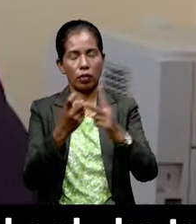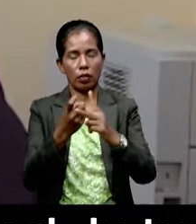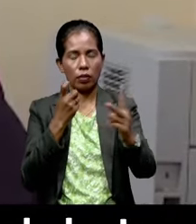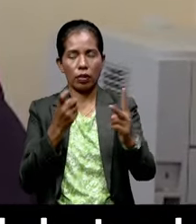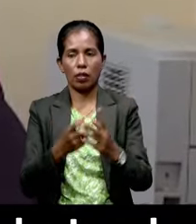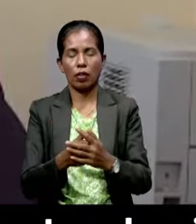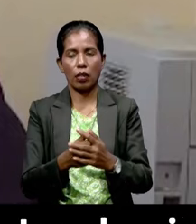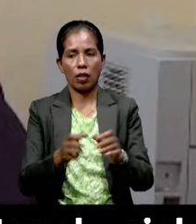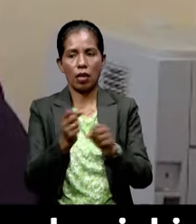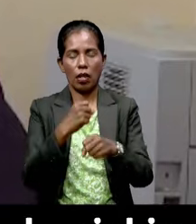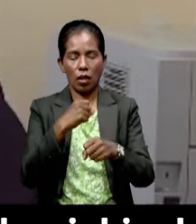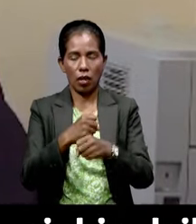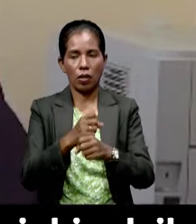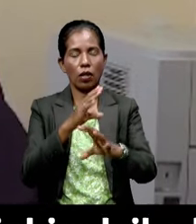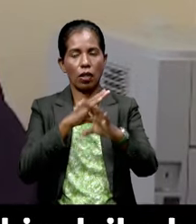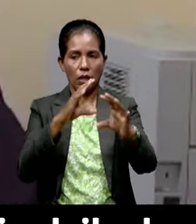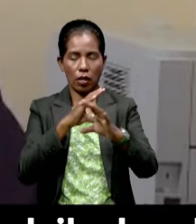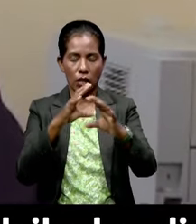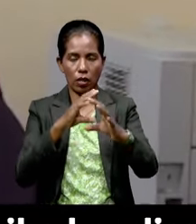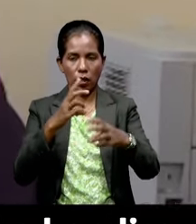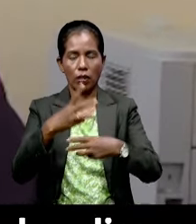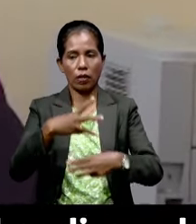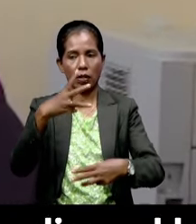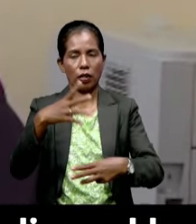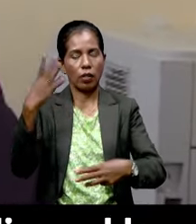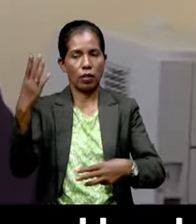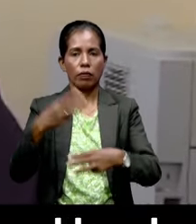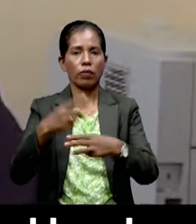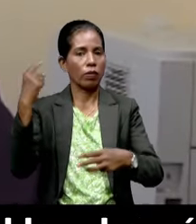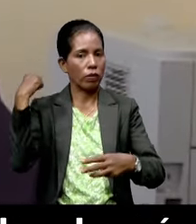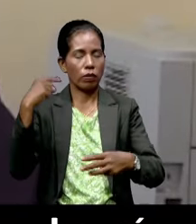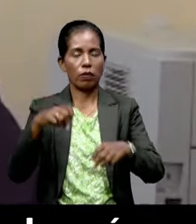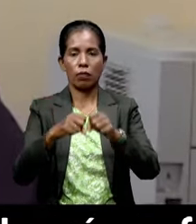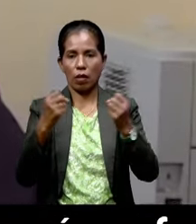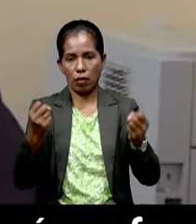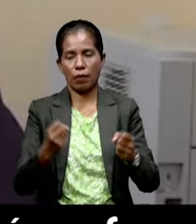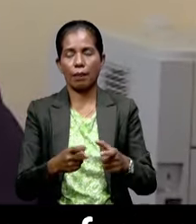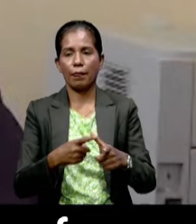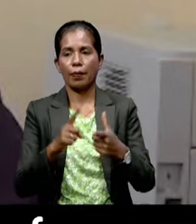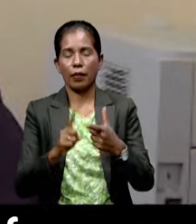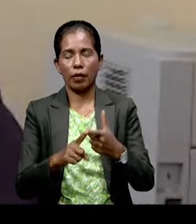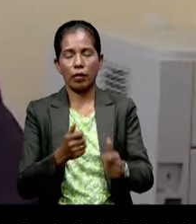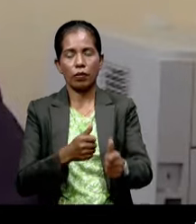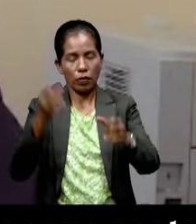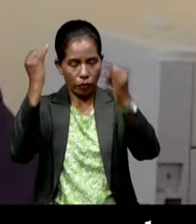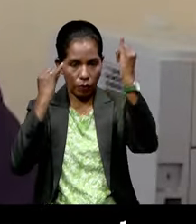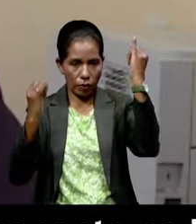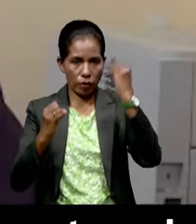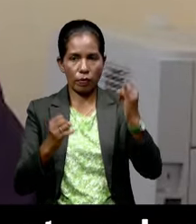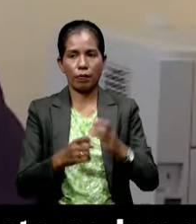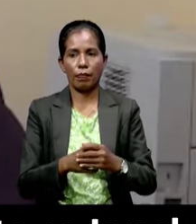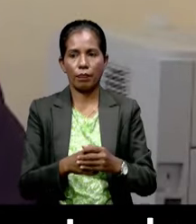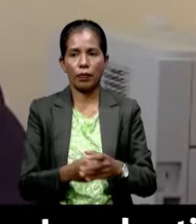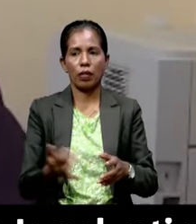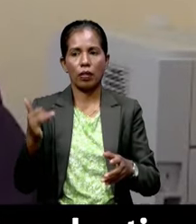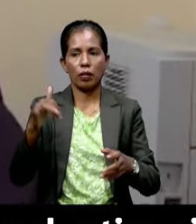maka konsege harahung itnya kareta operasaunia ya bidru kotu karahung. Tuir sirni infrasaun kata ka